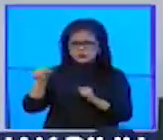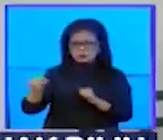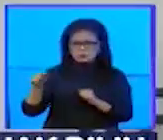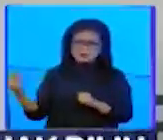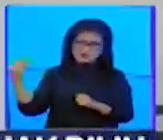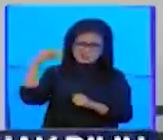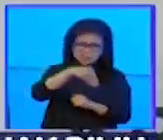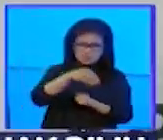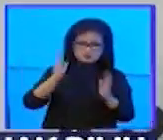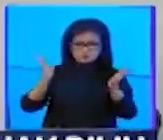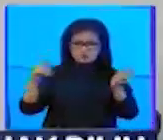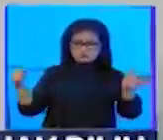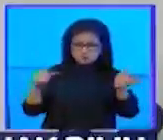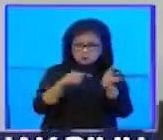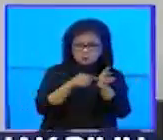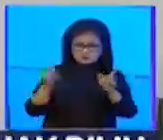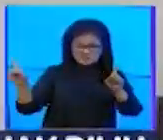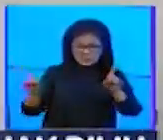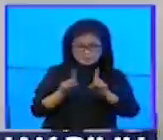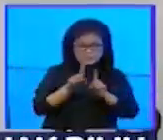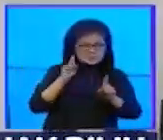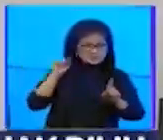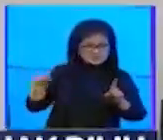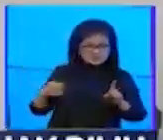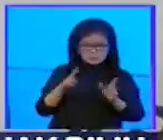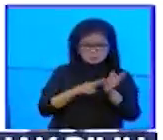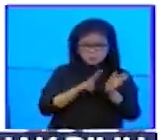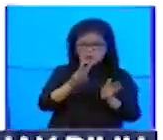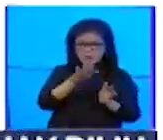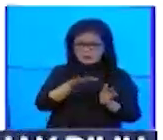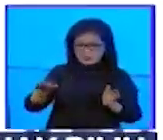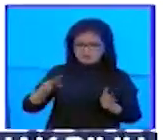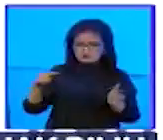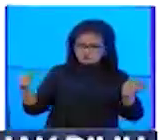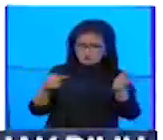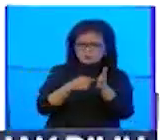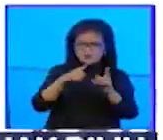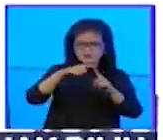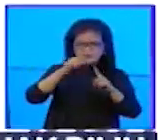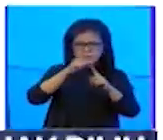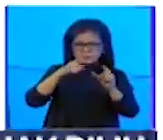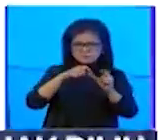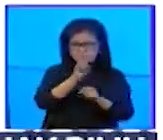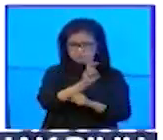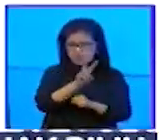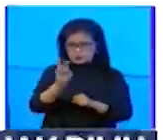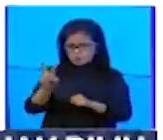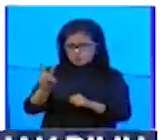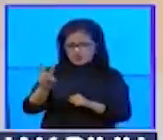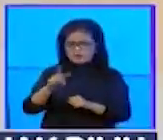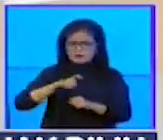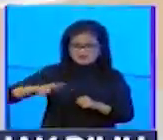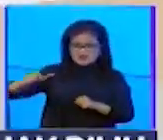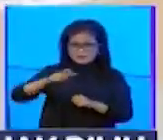pilihnya. Didampingi sang istri dan dua putranya, Achiar mencoblos di TPS 022, Kelurahan Pulau Brayan Darat 2, Kecamatan Medan